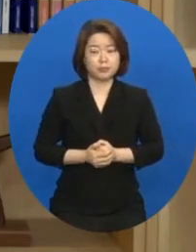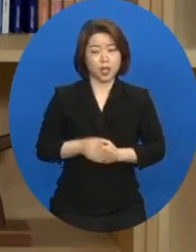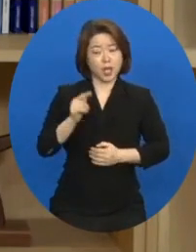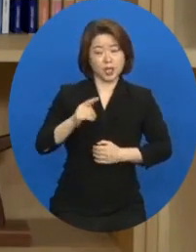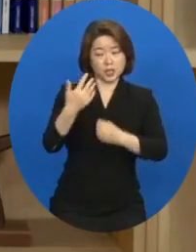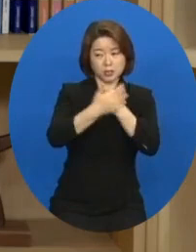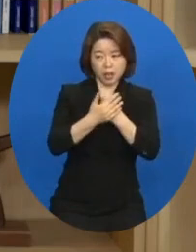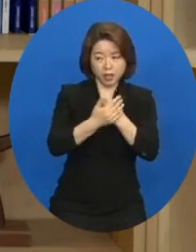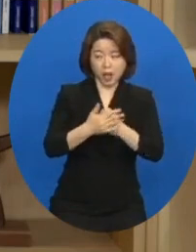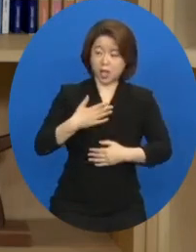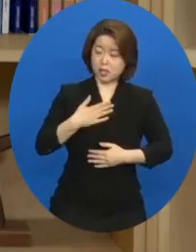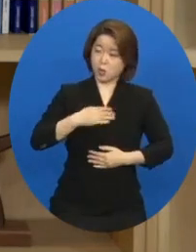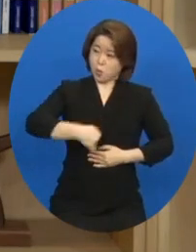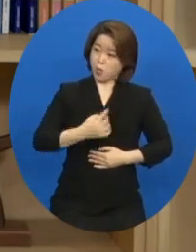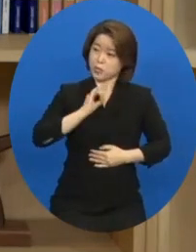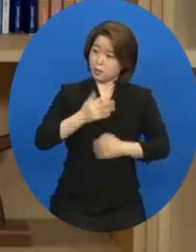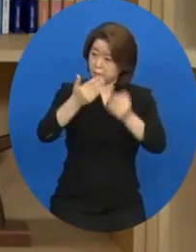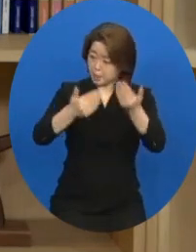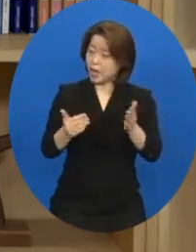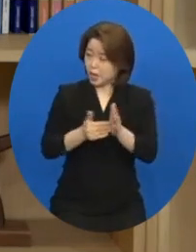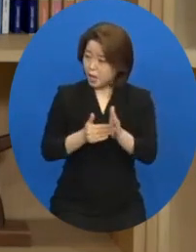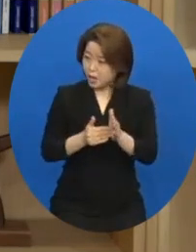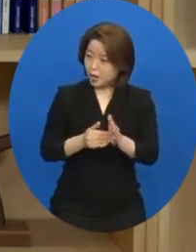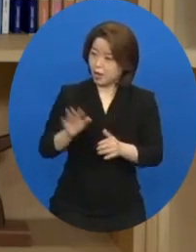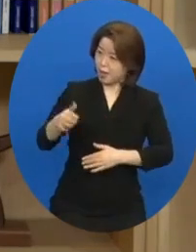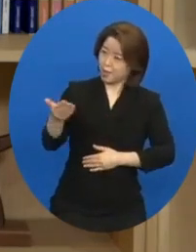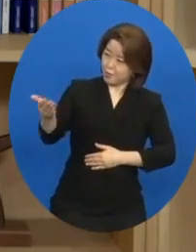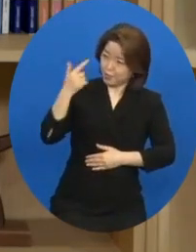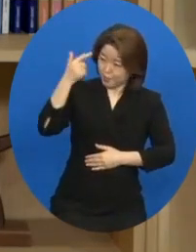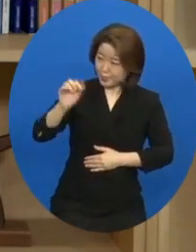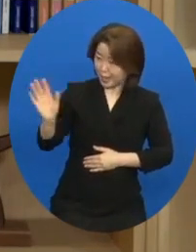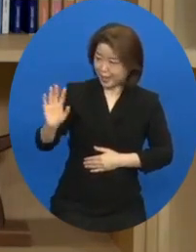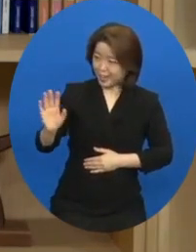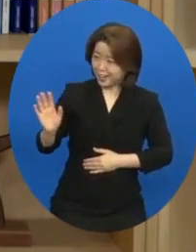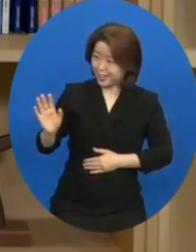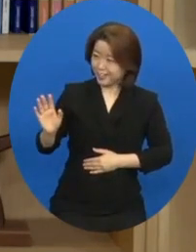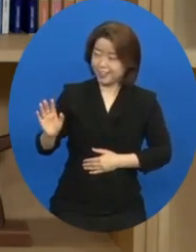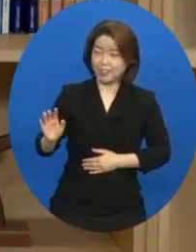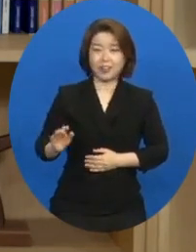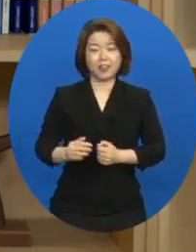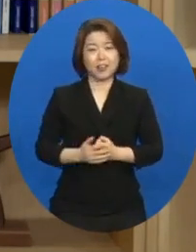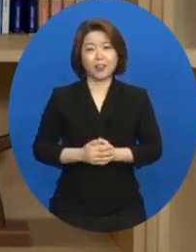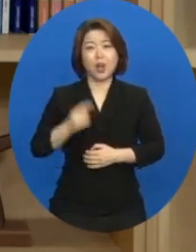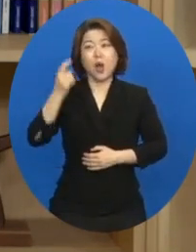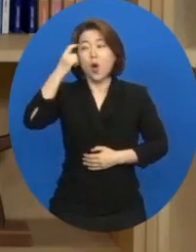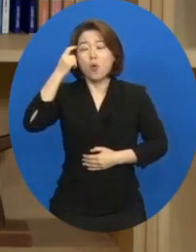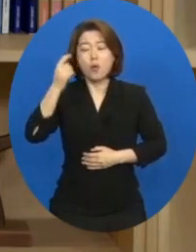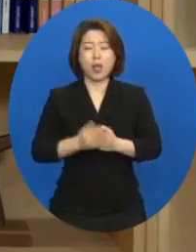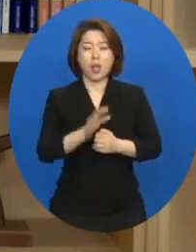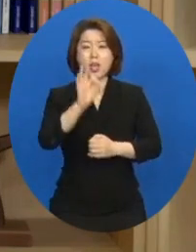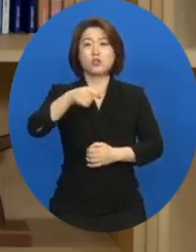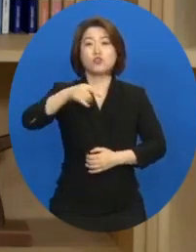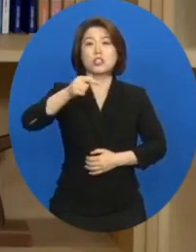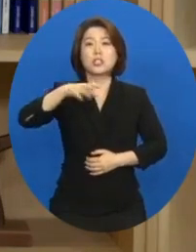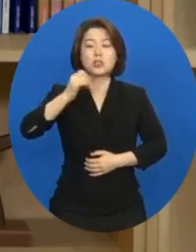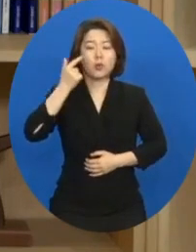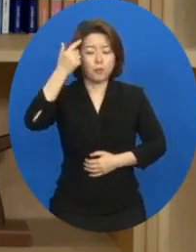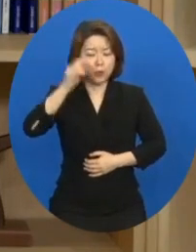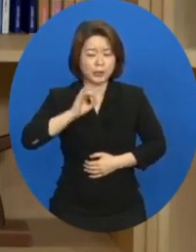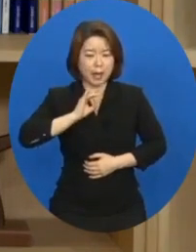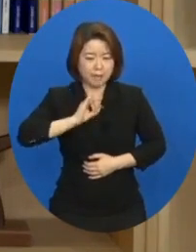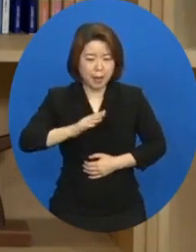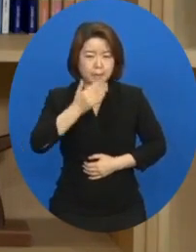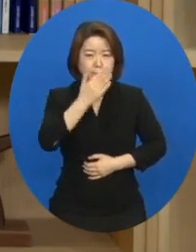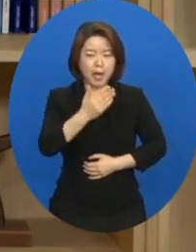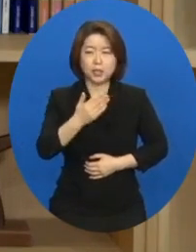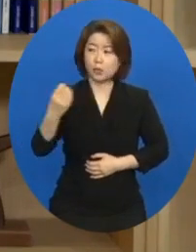그 은혜가 저만 받으며 냅니까 목사님은 아니십니까 왜 유기성 목사 나 할 수 있다고 말하는